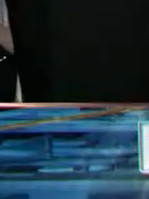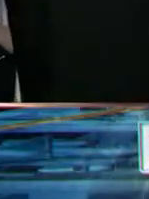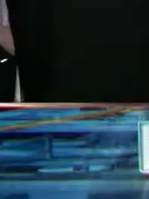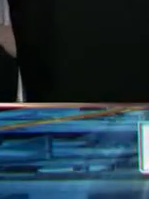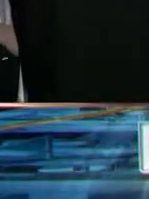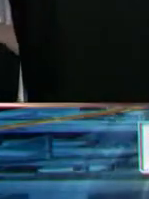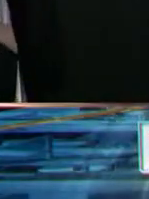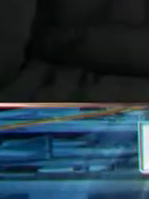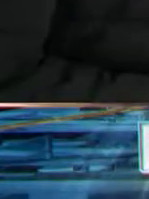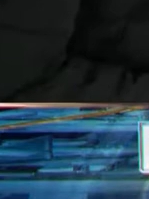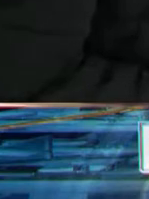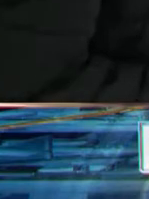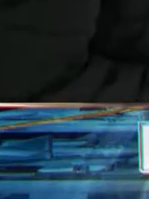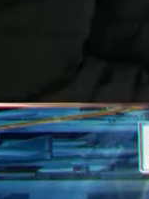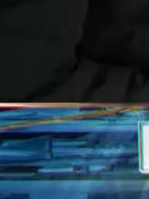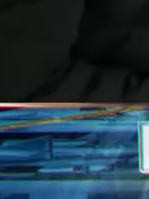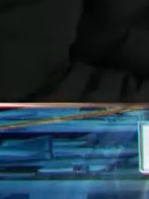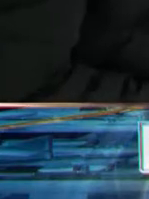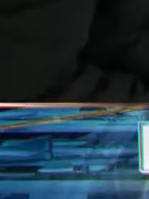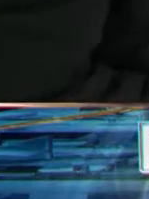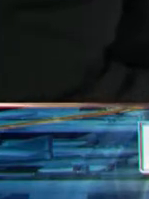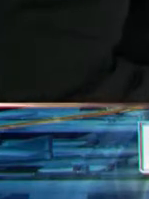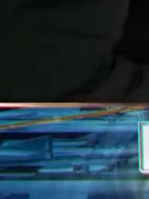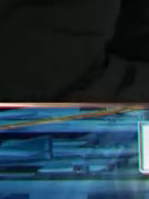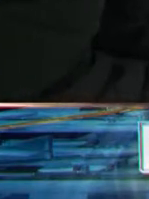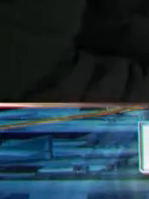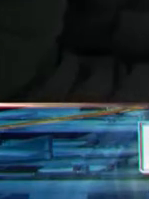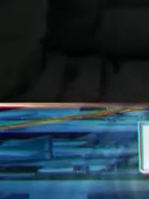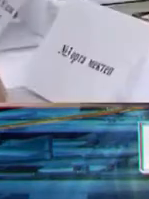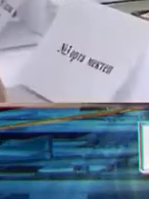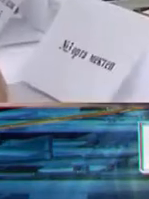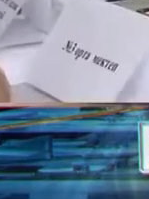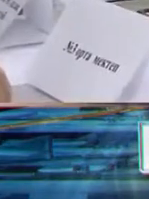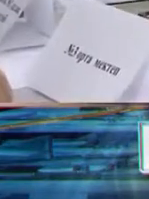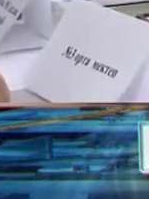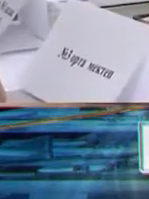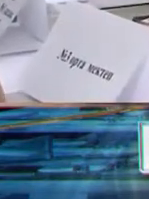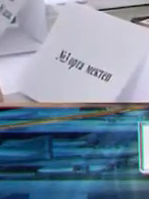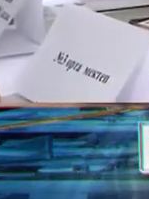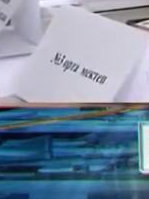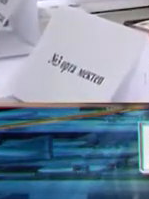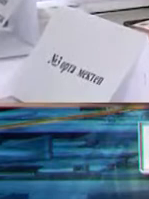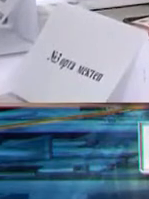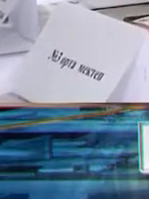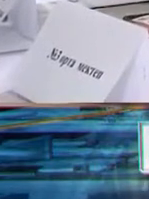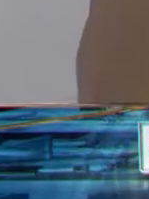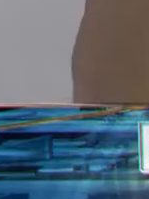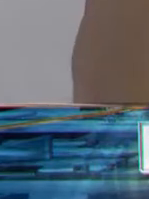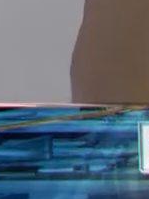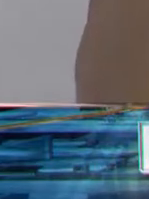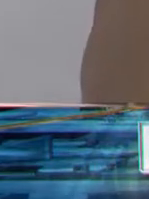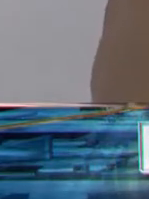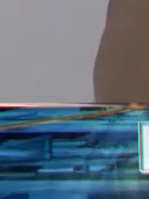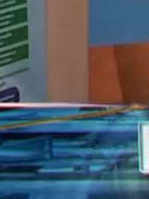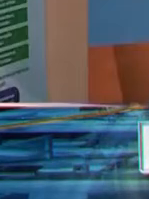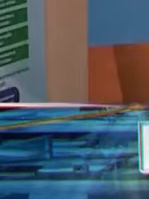Қапшағайда бос жұмыс орындары жәрмеңкесі өтті. Аясында мүмкіндігі шектеулі жандар, енді бостандыққа шыққан азаматтарға тұрақты 45 жұмыс